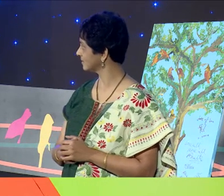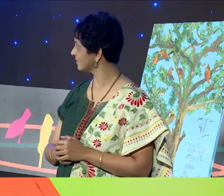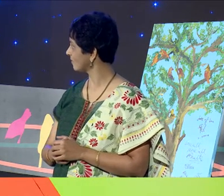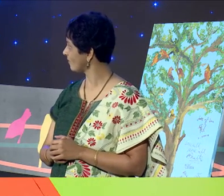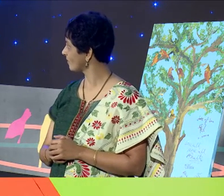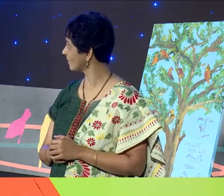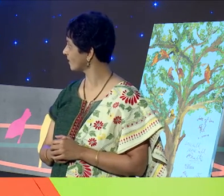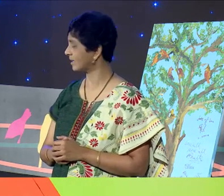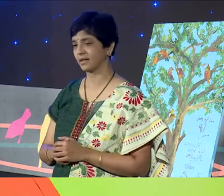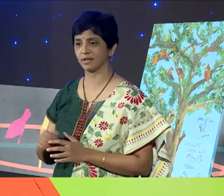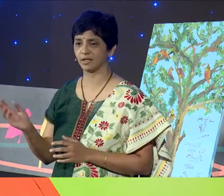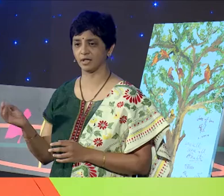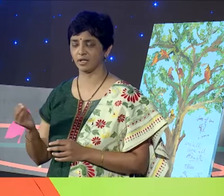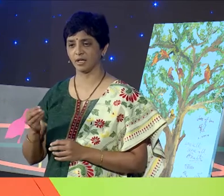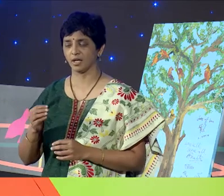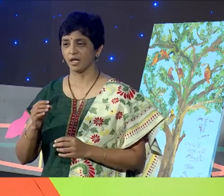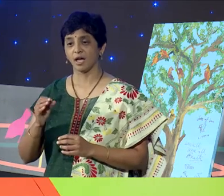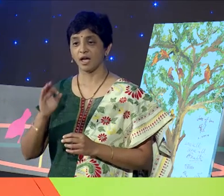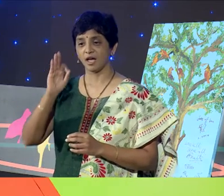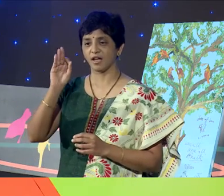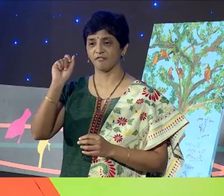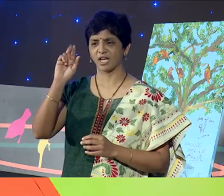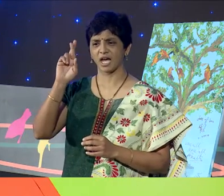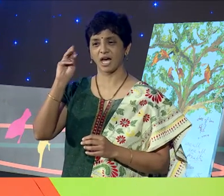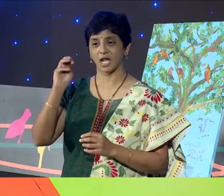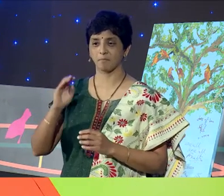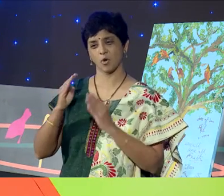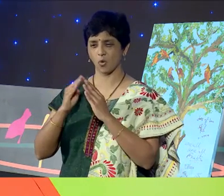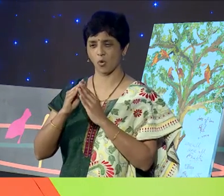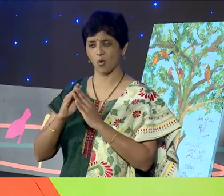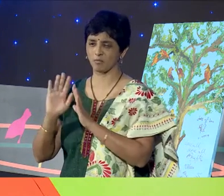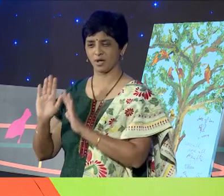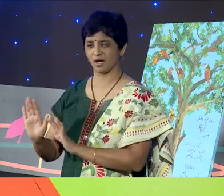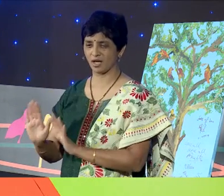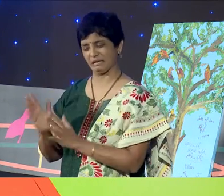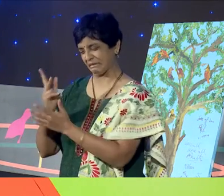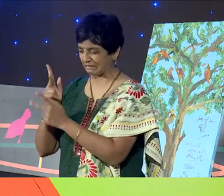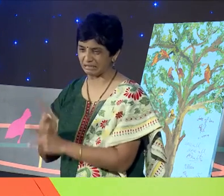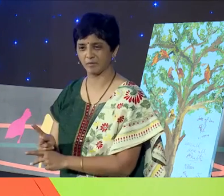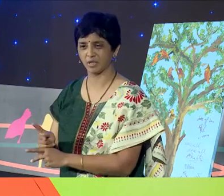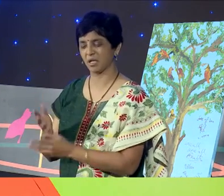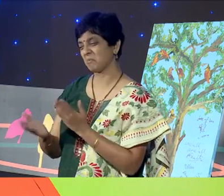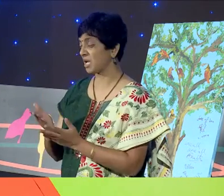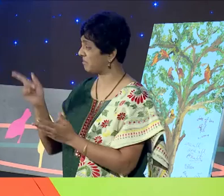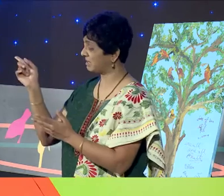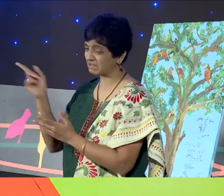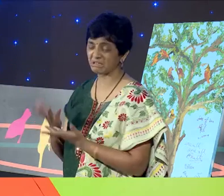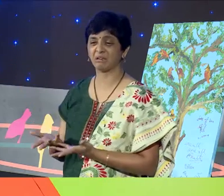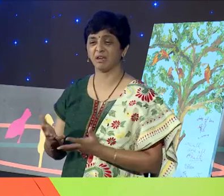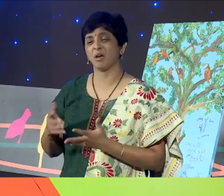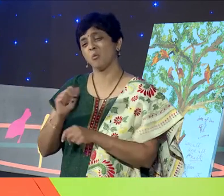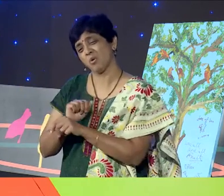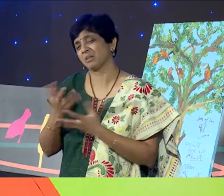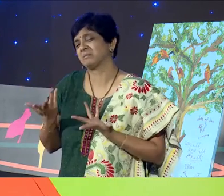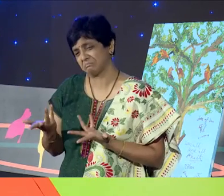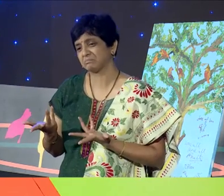कि अब बच्चा एक का एक लड़का है, उसको दिखता नहीं है कुछ नहीं, तो ये फार्म में कुछ काम कर लेगा। मैं भी ग्रेजुएशन के समय बहुत